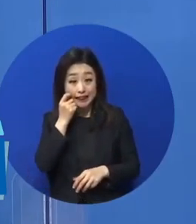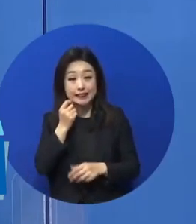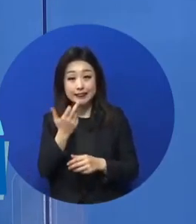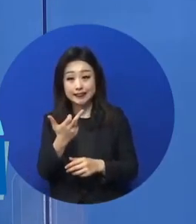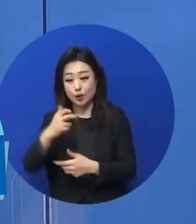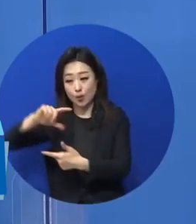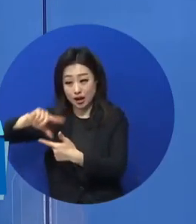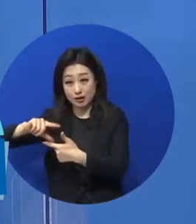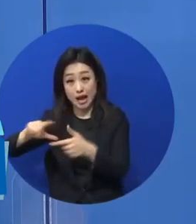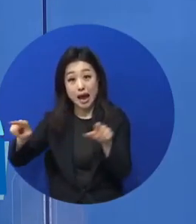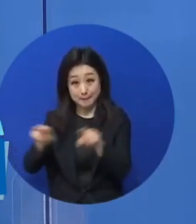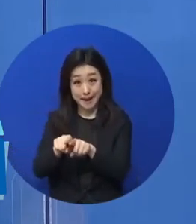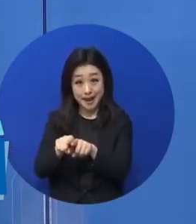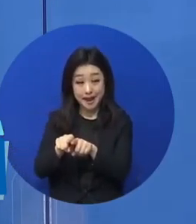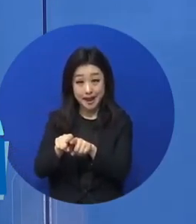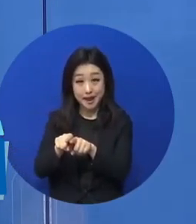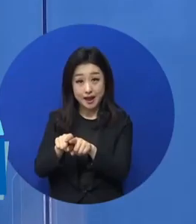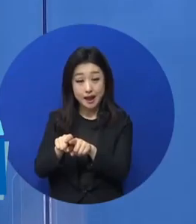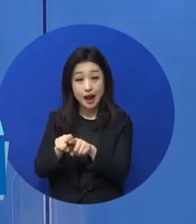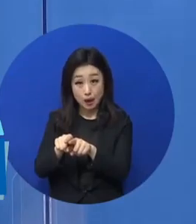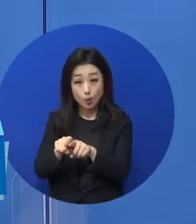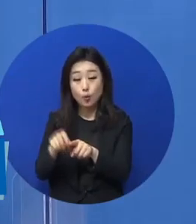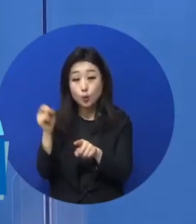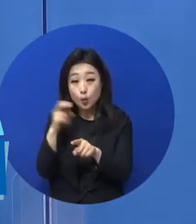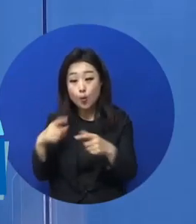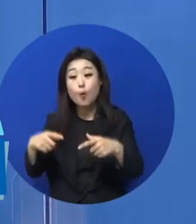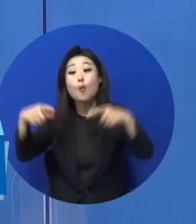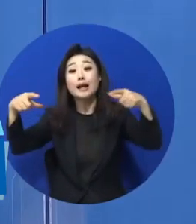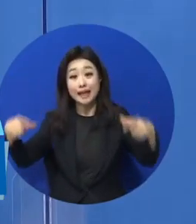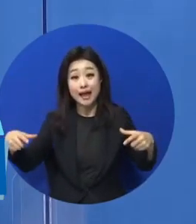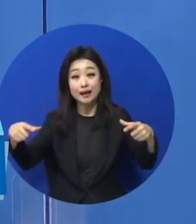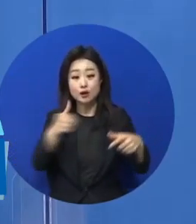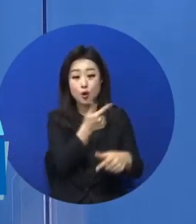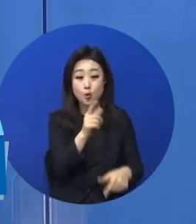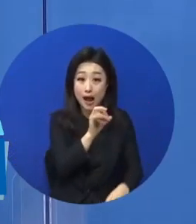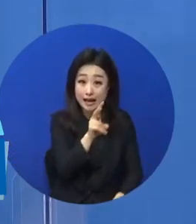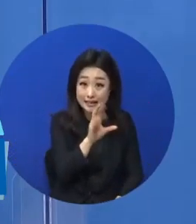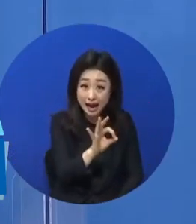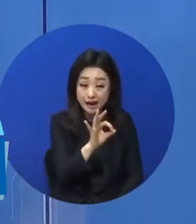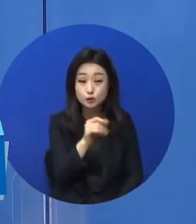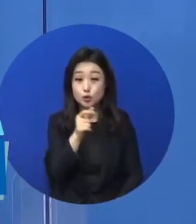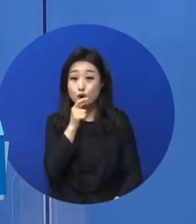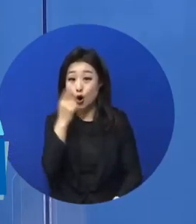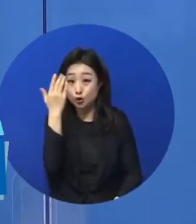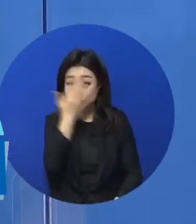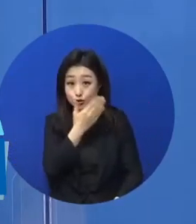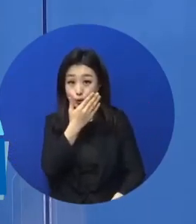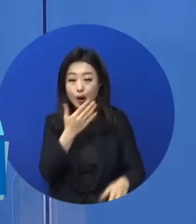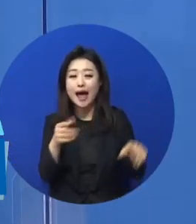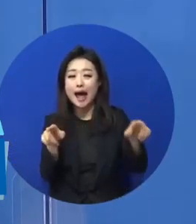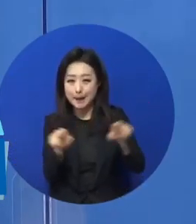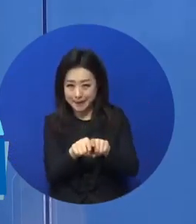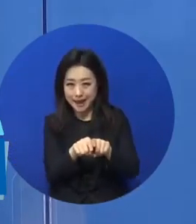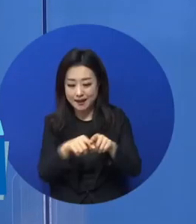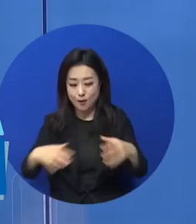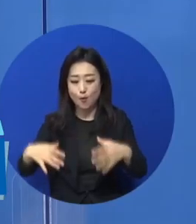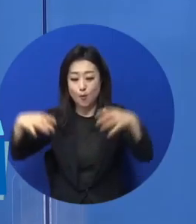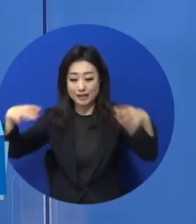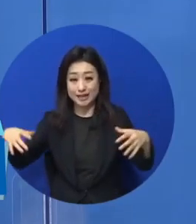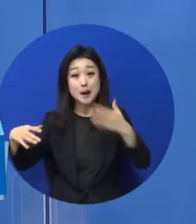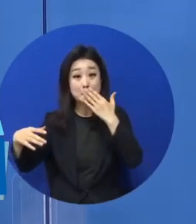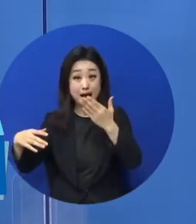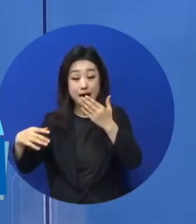논의하고 있지만 저는 좀 더 확대해도 된다고 생각을 합니다. 또 광양, 여수 같은 나머지 동남권 도시들과도 확장해도 된다고 생각을 하고요.